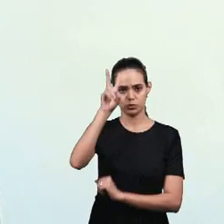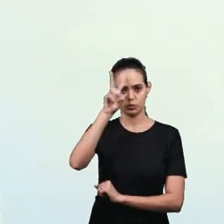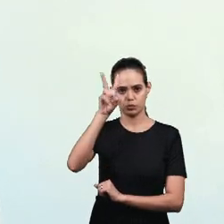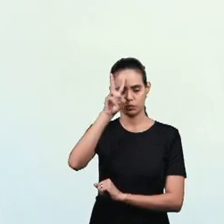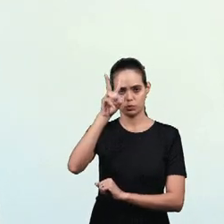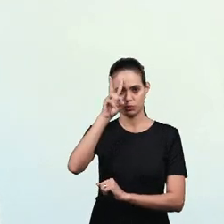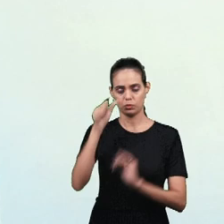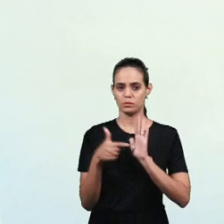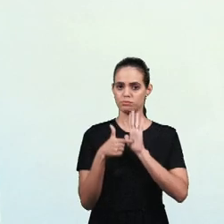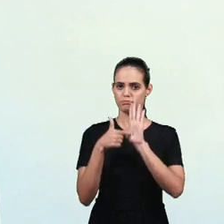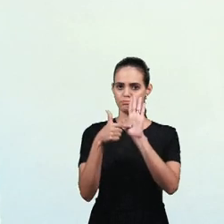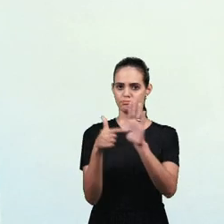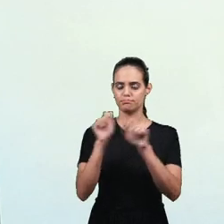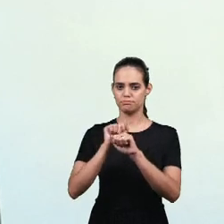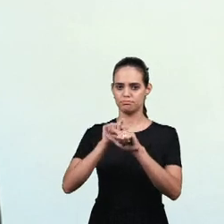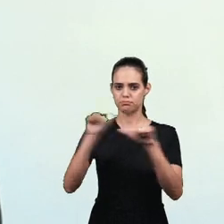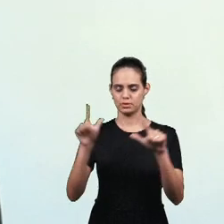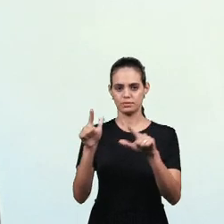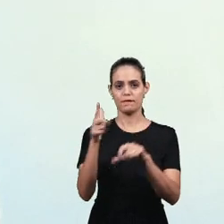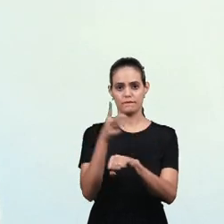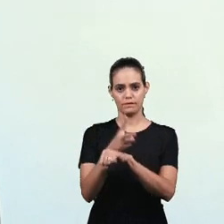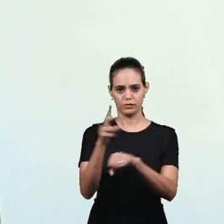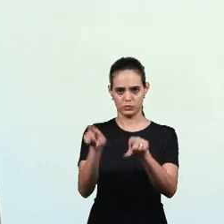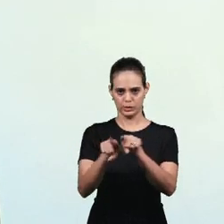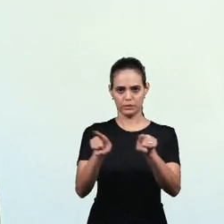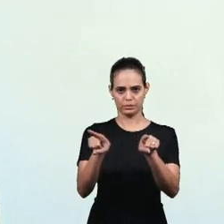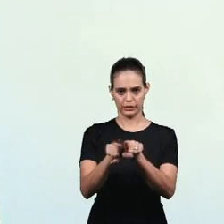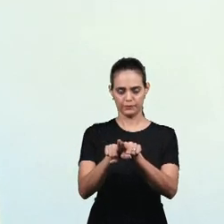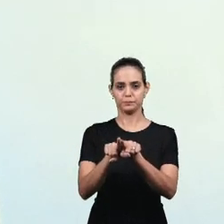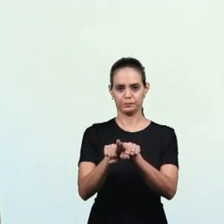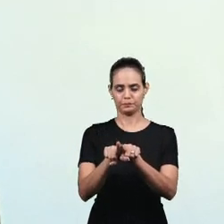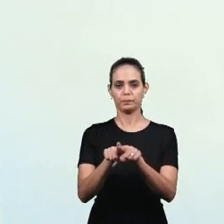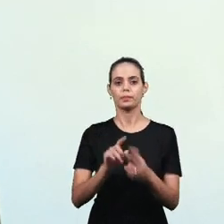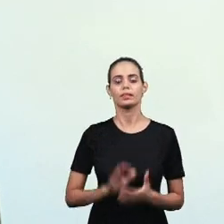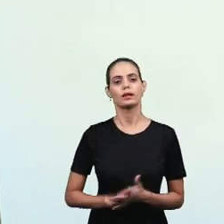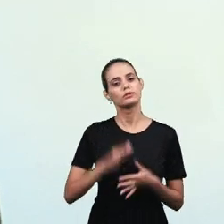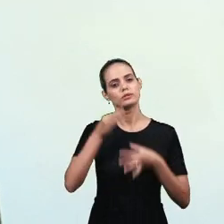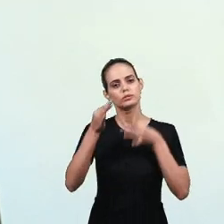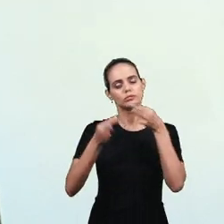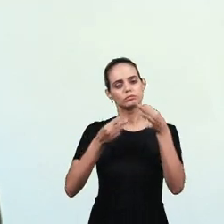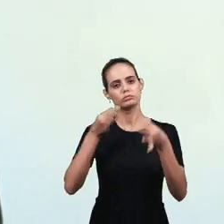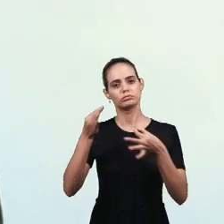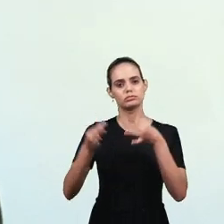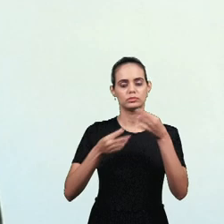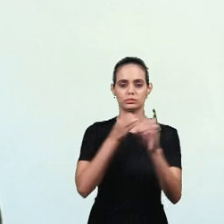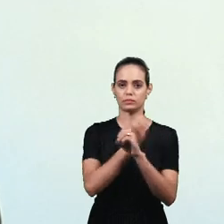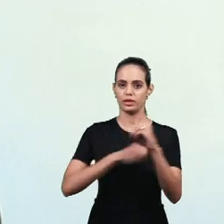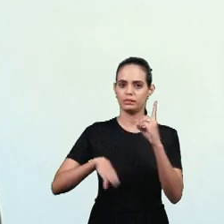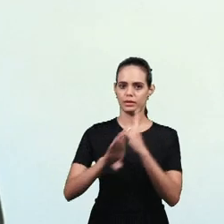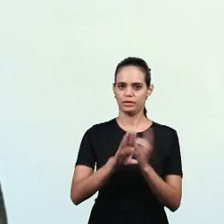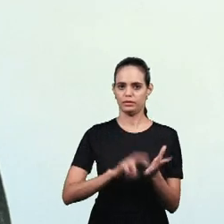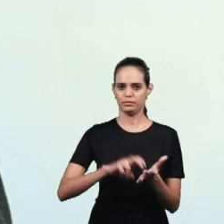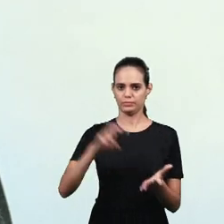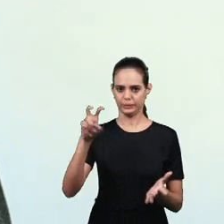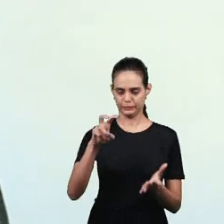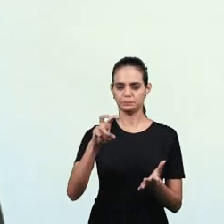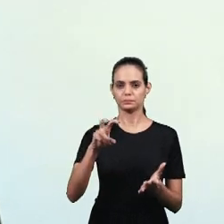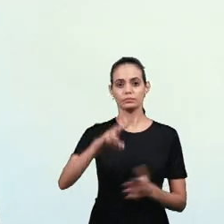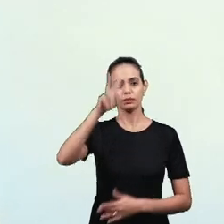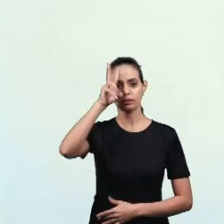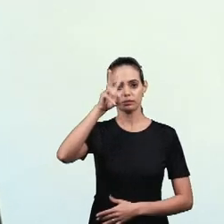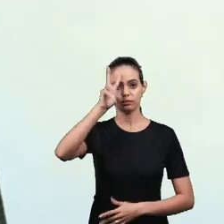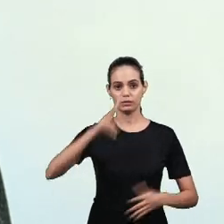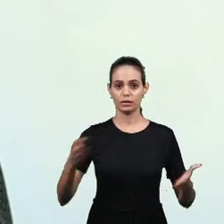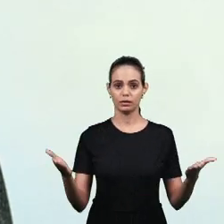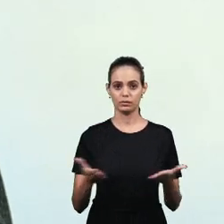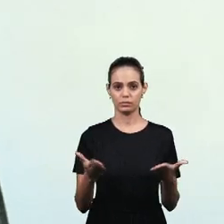liées à notre école biblique de ce matin. Ce que nous voulons maintenant est de rappeler que nous allons commencer avec la 5e question